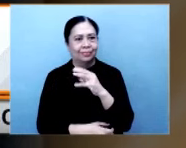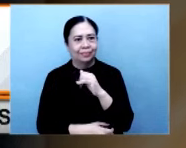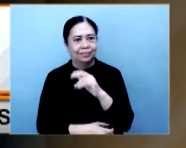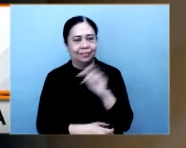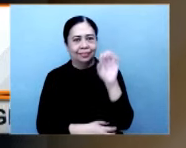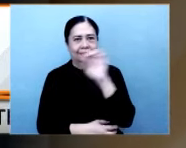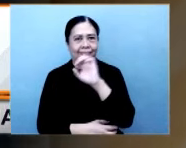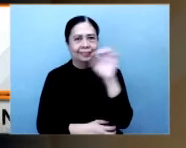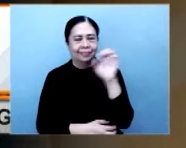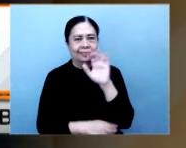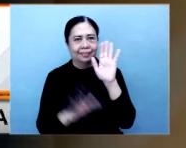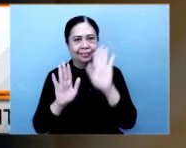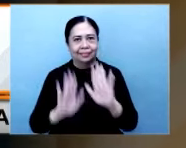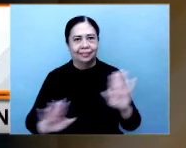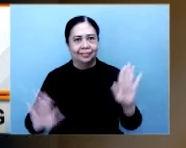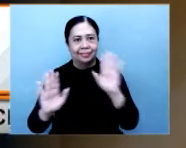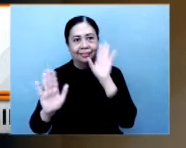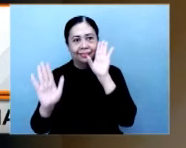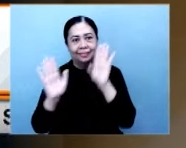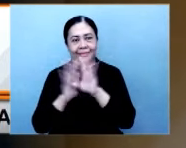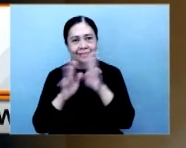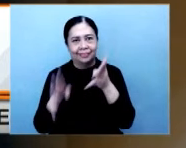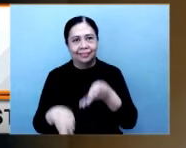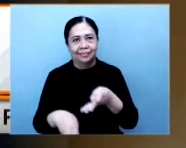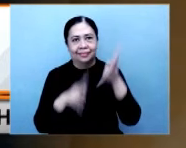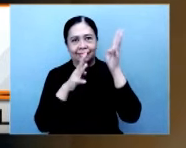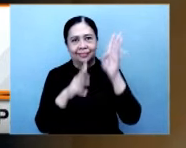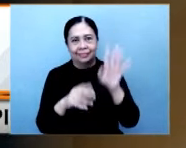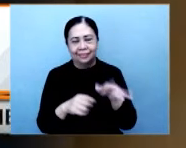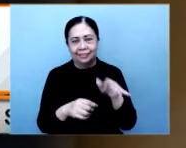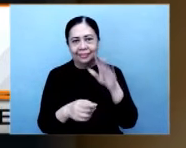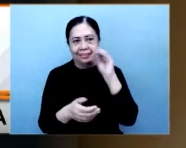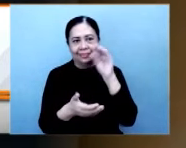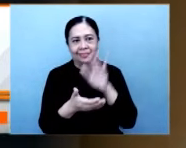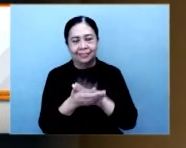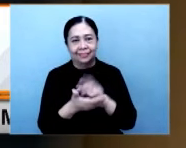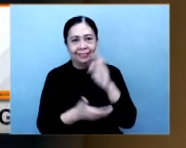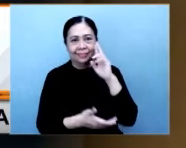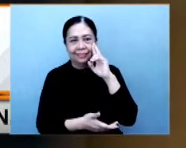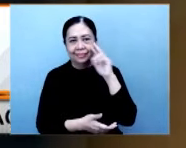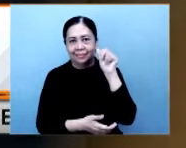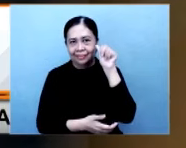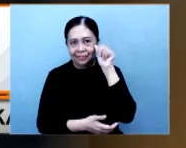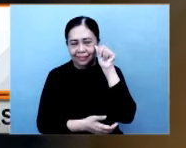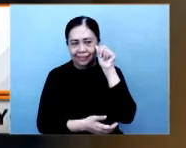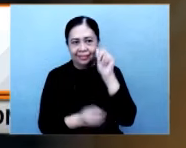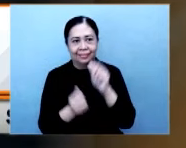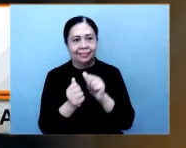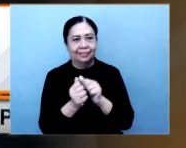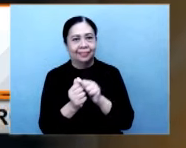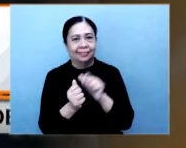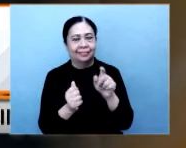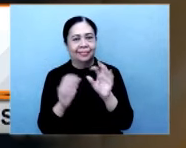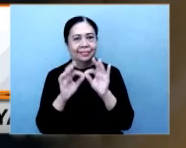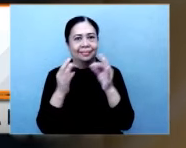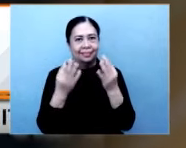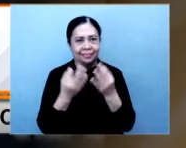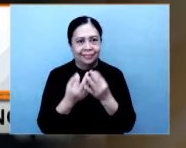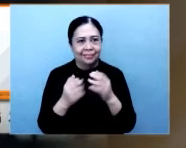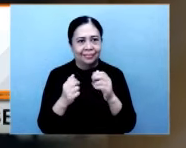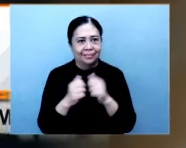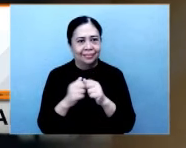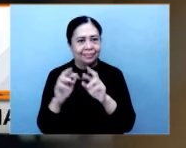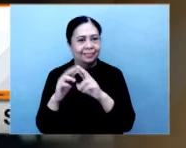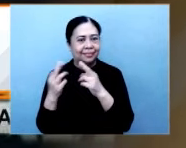Sunday. Sa picture na in-upload ng asawa ni Judy Ann Santos sa si Ryan Agoncillo, kasama ng kanilang pamilya ang mag-anak